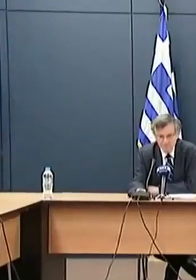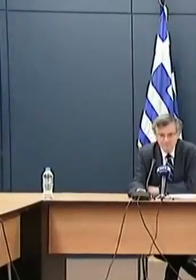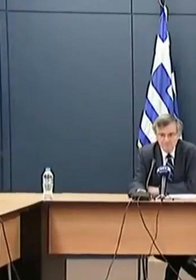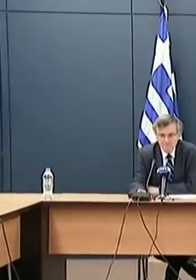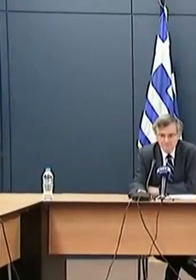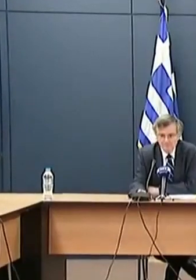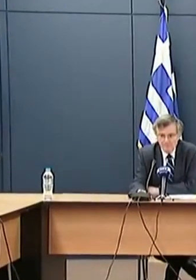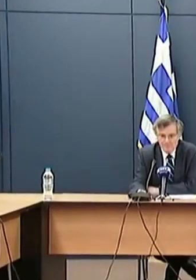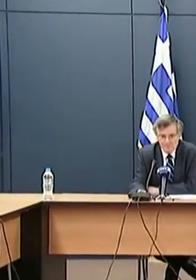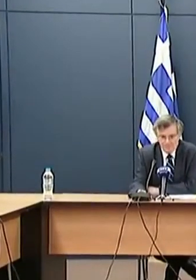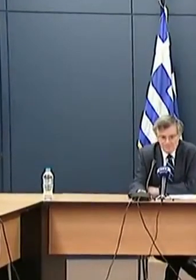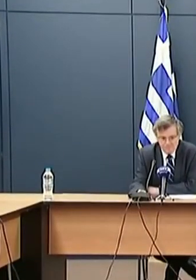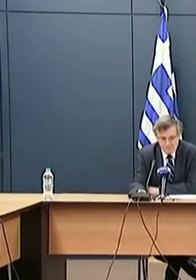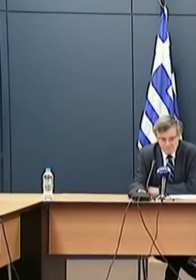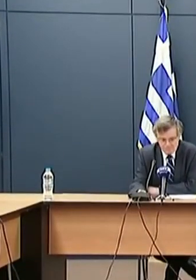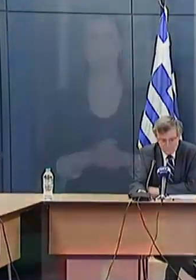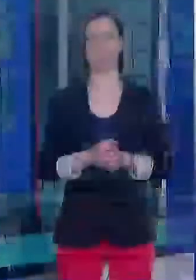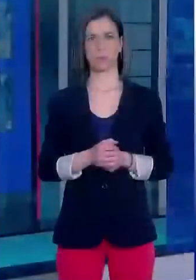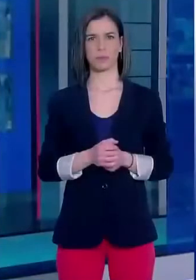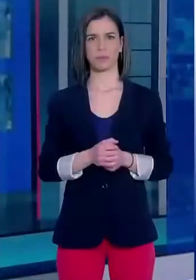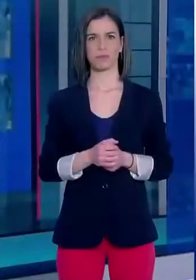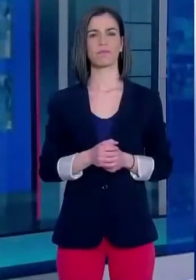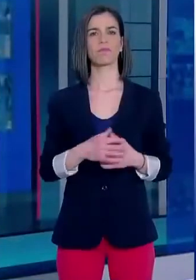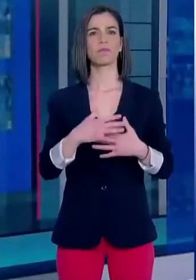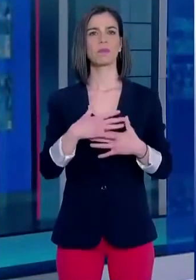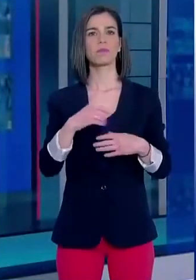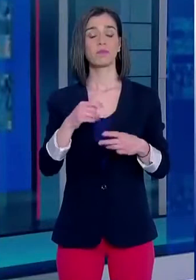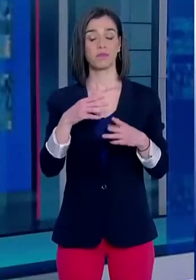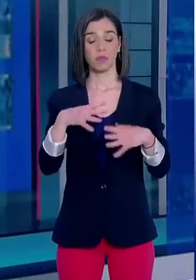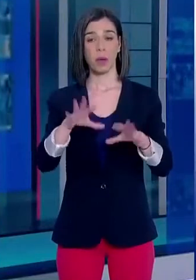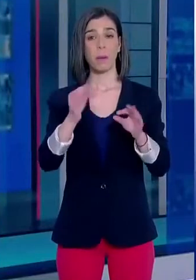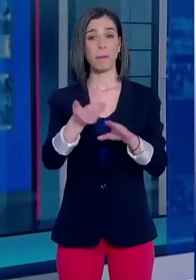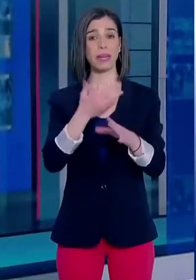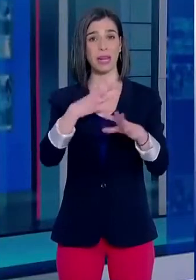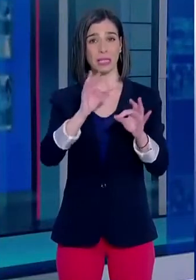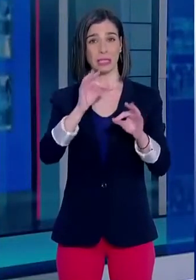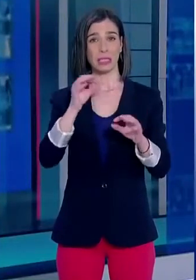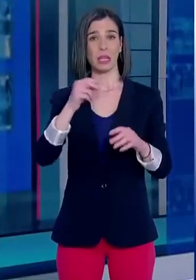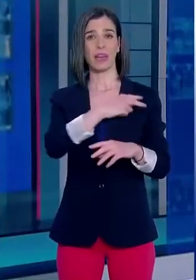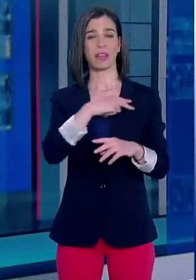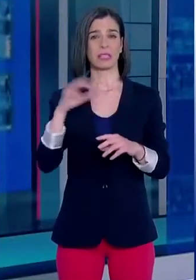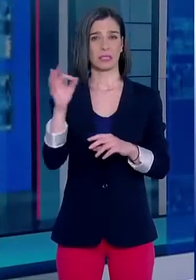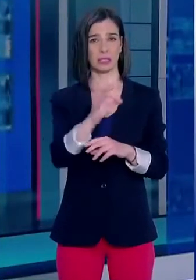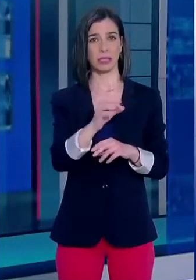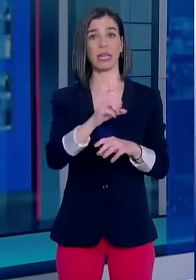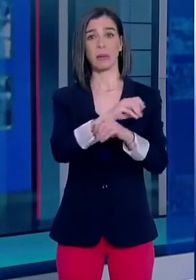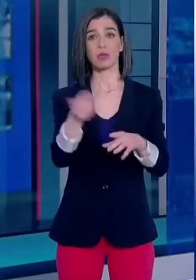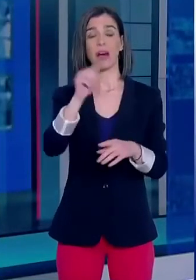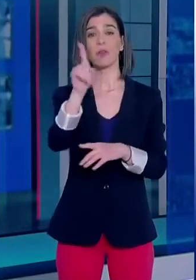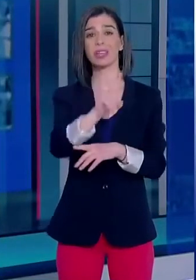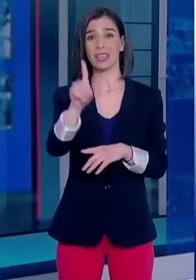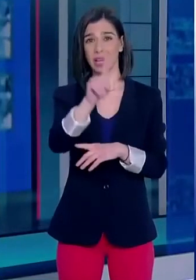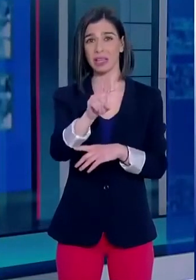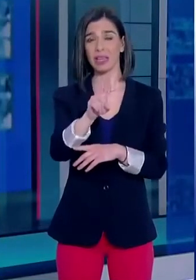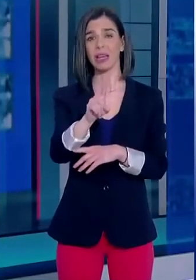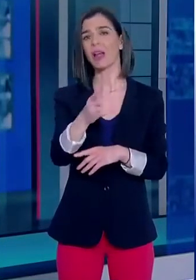και τον εκπρόσωπο του Υπουργείου για τον νέο κορονοϊό καθηγητή Σωτήρη Τσιόδρα. Πριν δώσουμε το λόγο στον κύριο Τσιόδρα, να σας ενημερώσουμε ότι αύριο Κυριακή του Θωμά